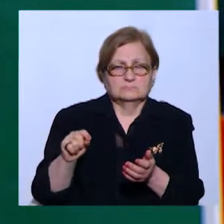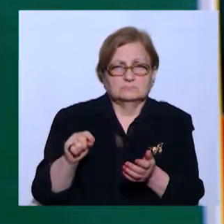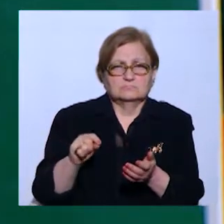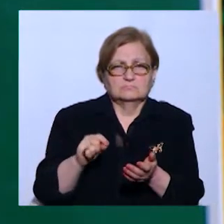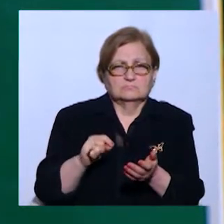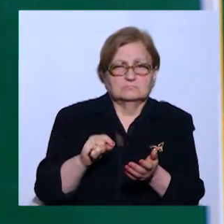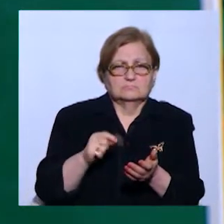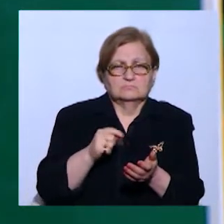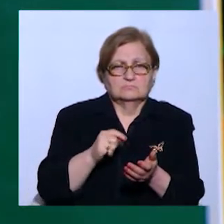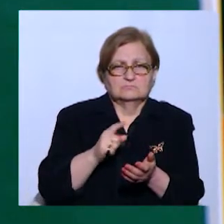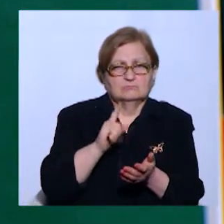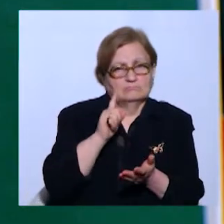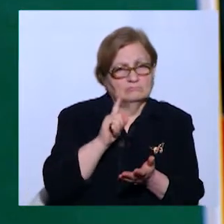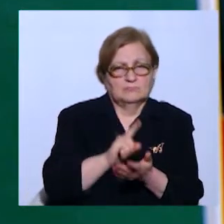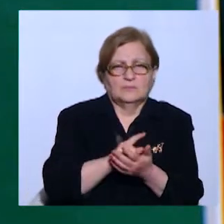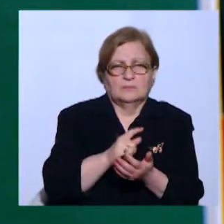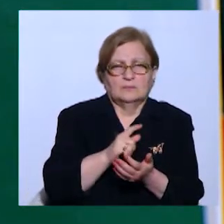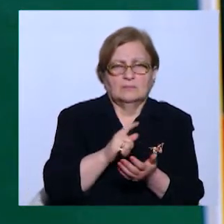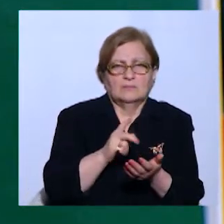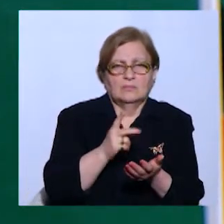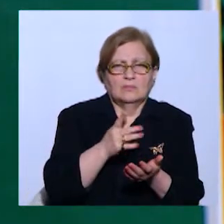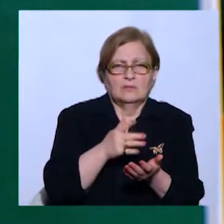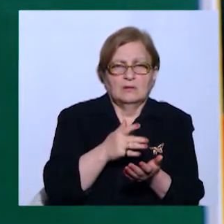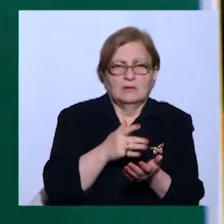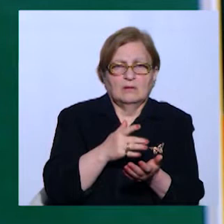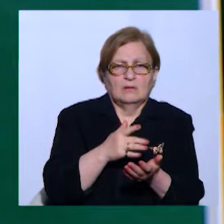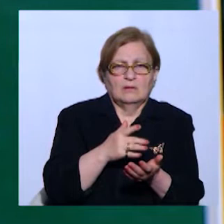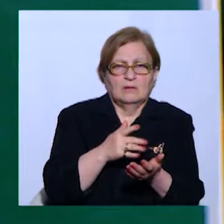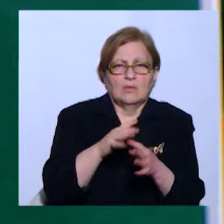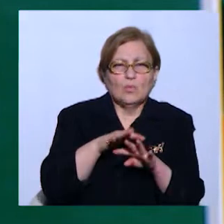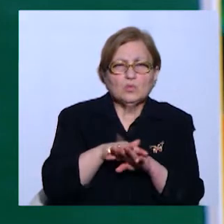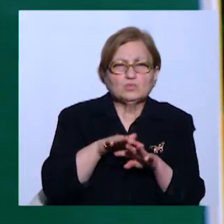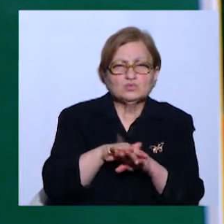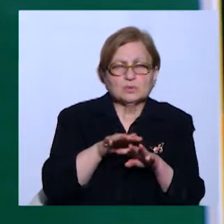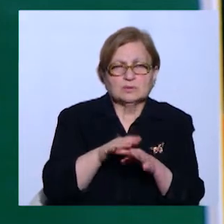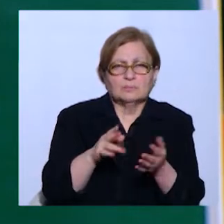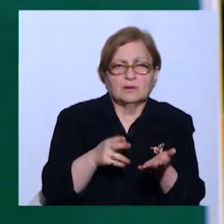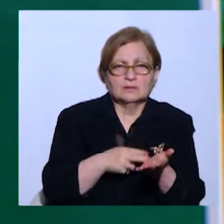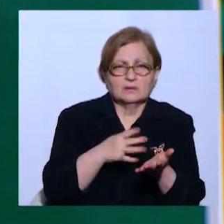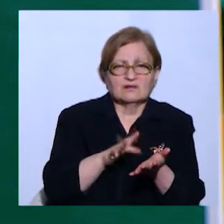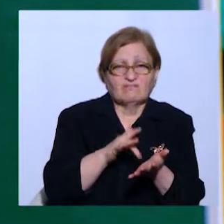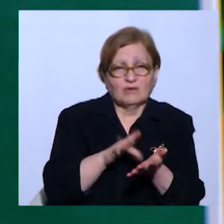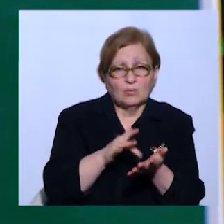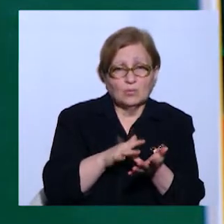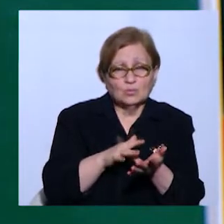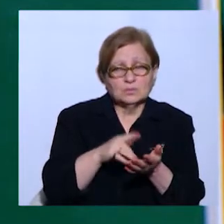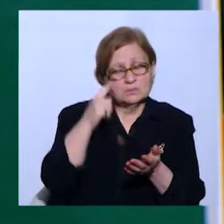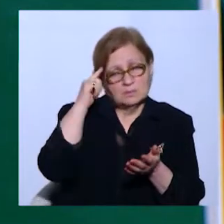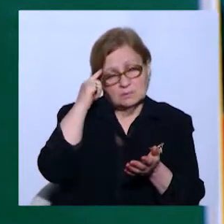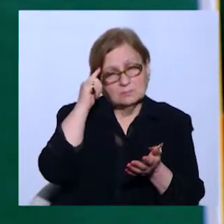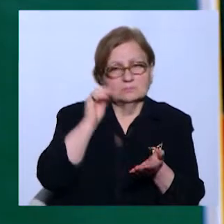შესაბამისად სასურველია და შესაძლებელი ძალიან, უჯერდებიანი როლი და ჩანაწერების გაკეთება. ფიქრი და